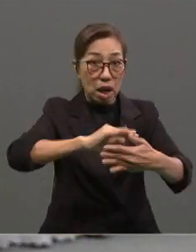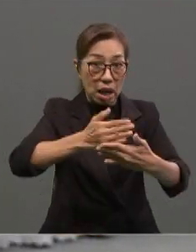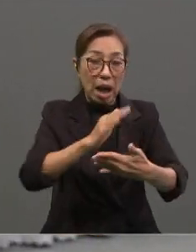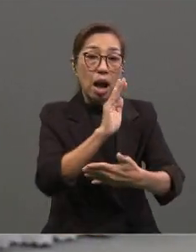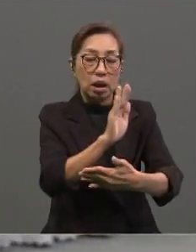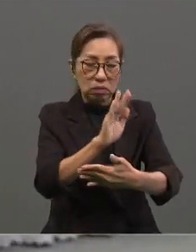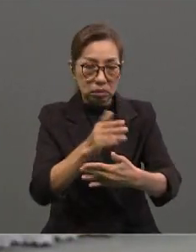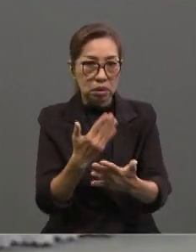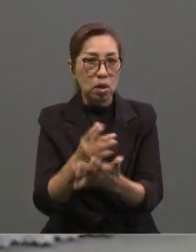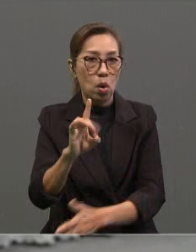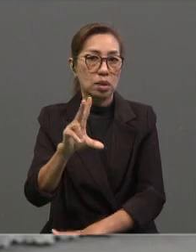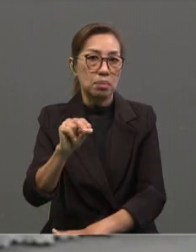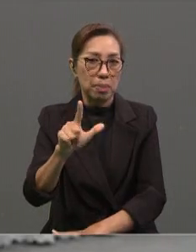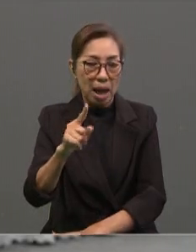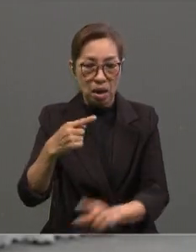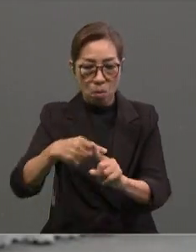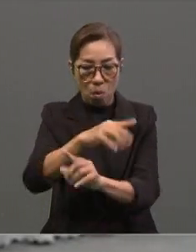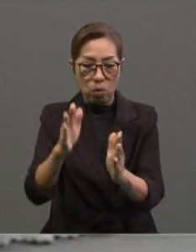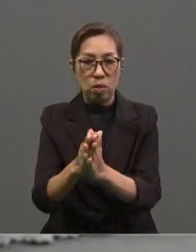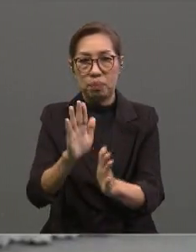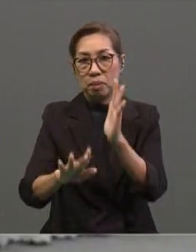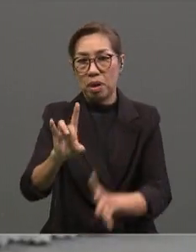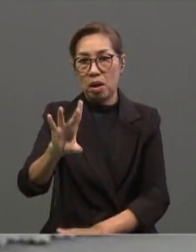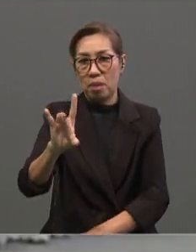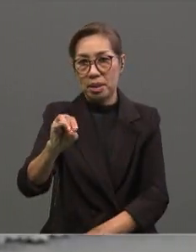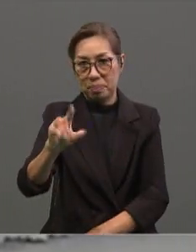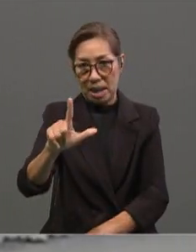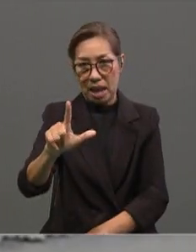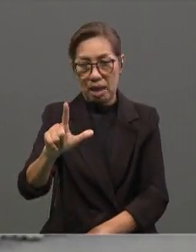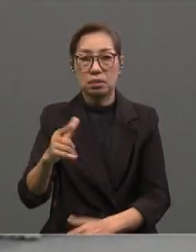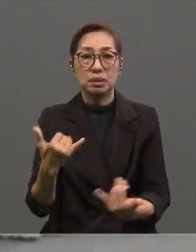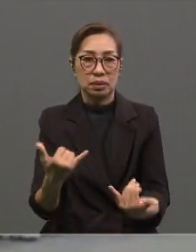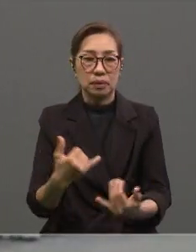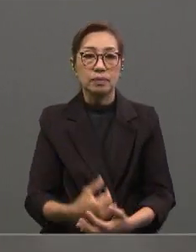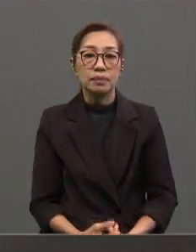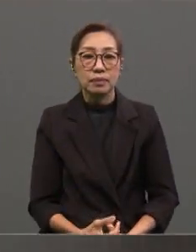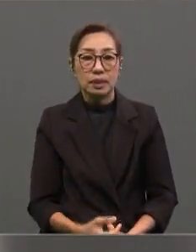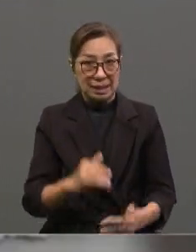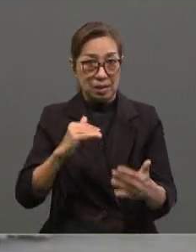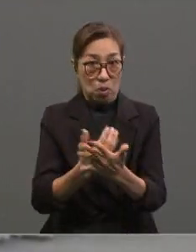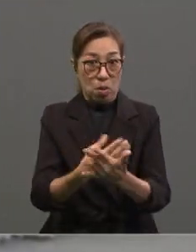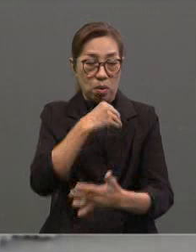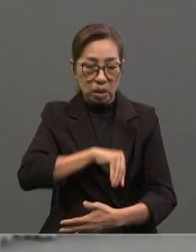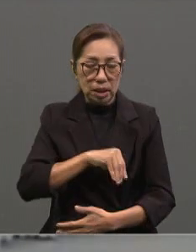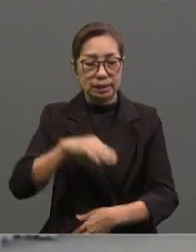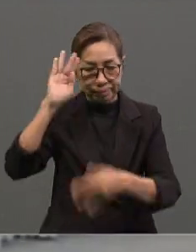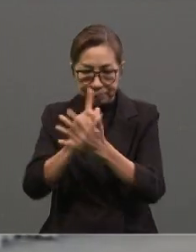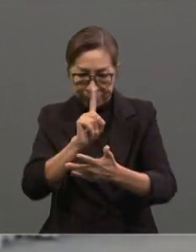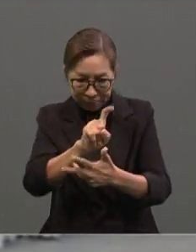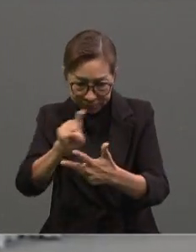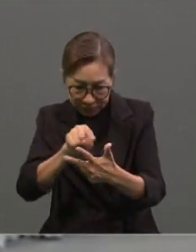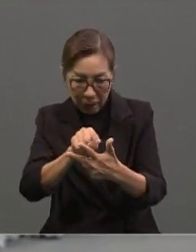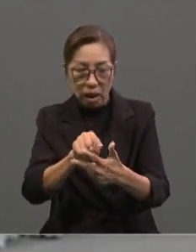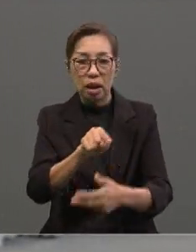130ล้านบาทรวมยอดแล้วเนี่ยประมาณ180ล้านบาทนะครับและจากการสอบสวนยังทราบอีกว่าทั้งนาย